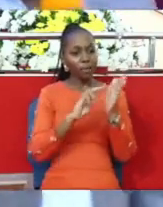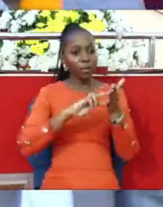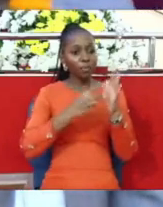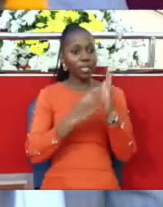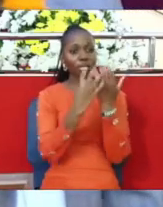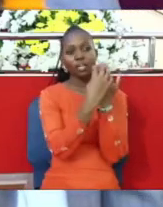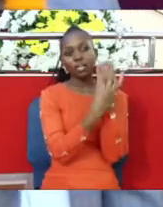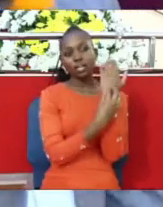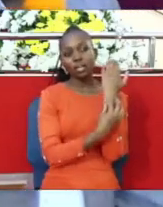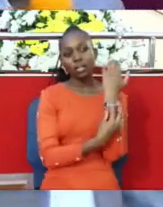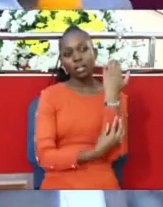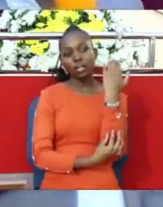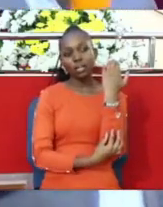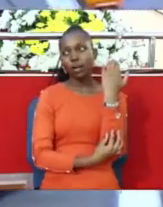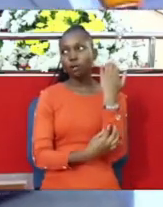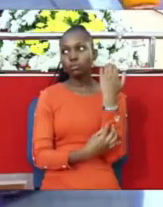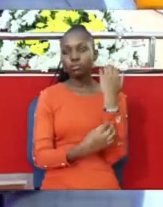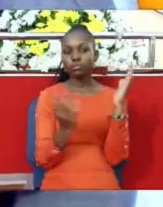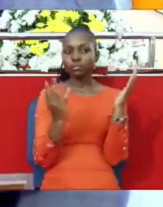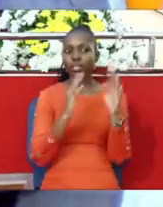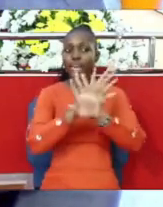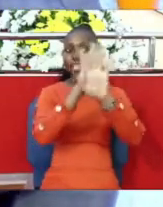Alizaliwa. Aha. Mchana.